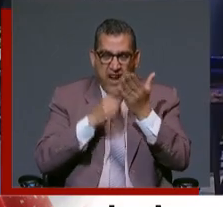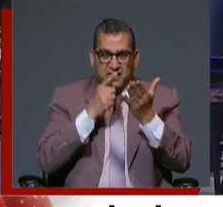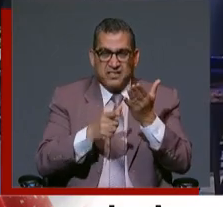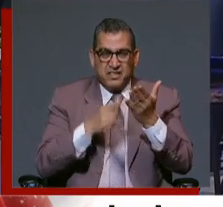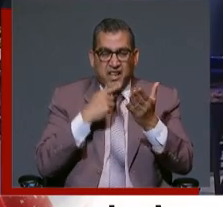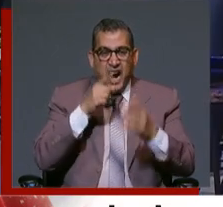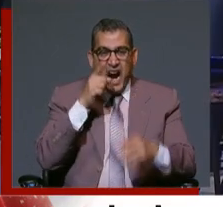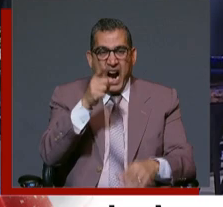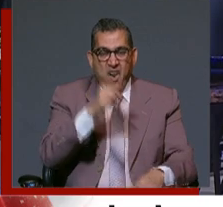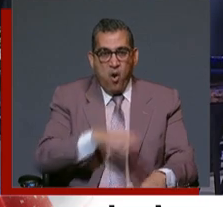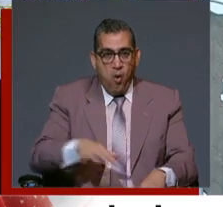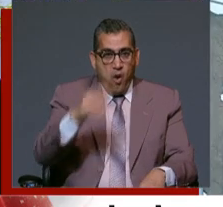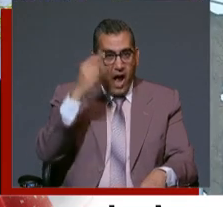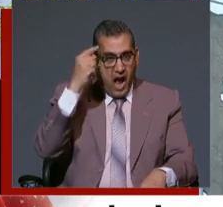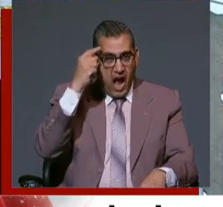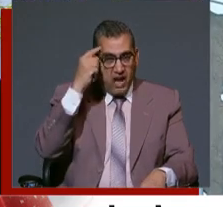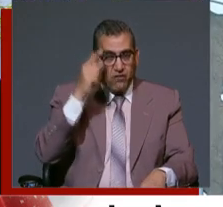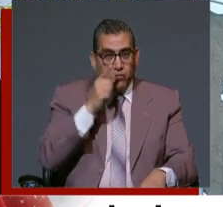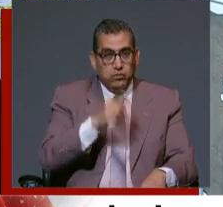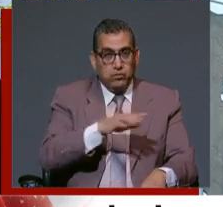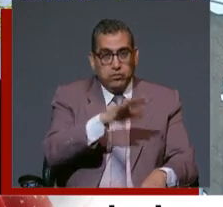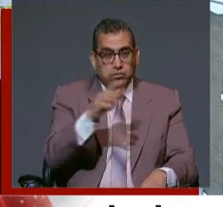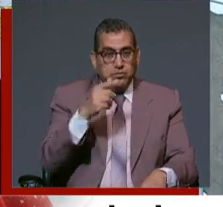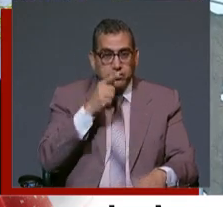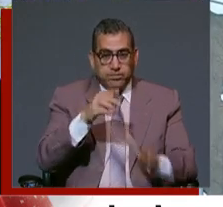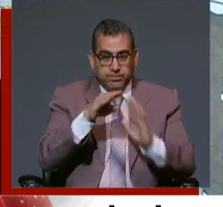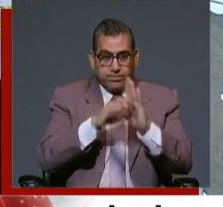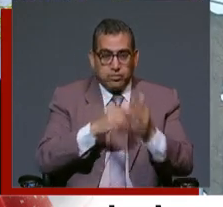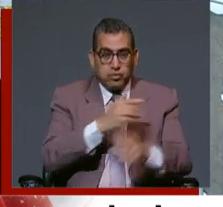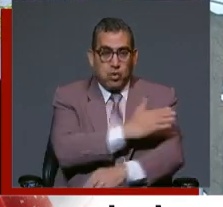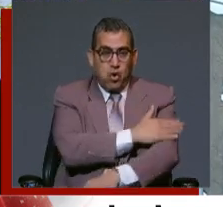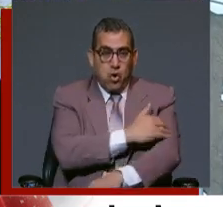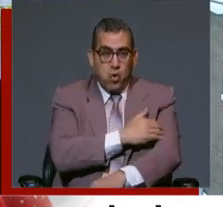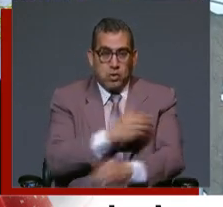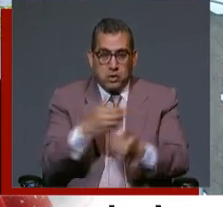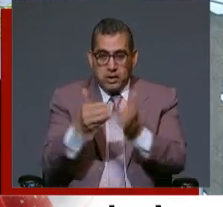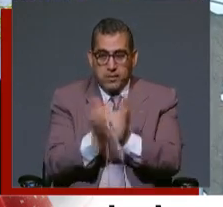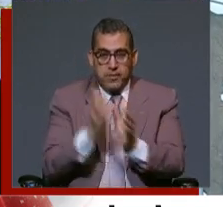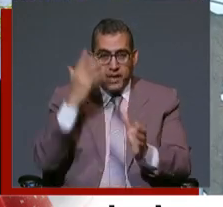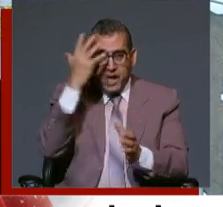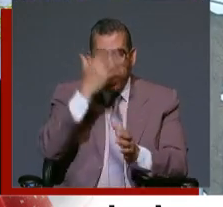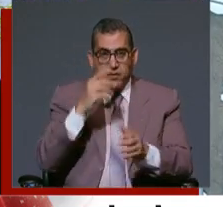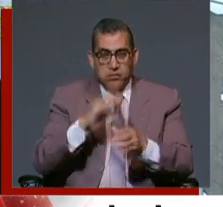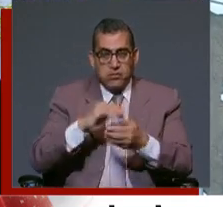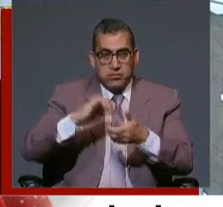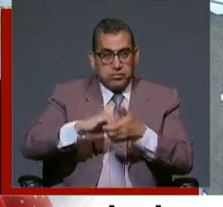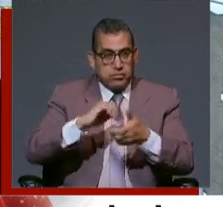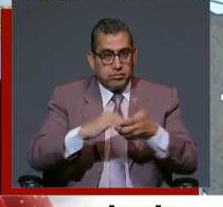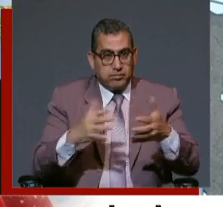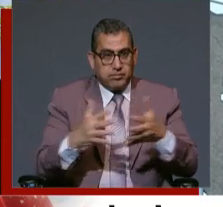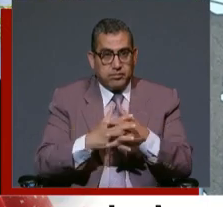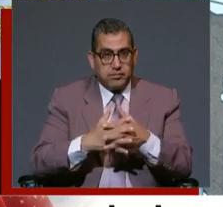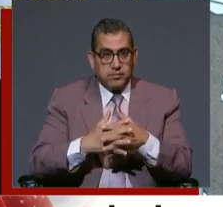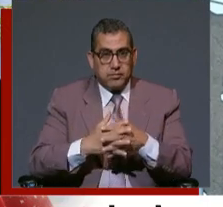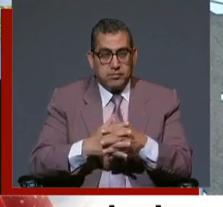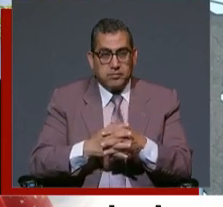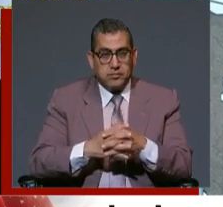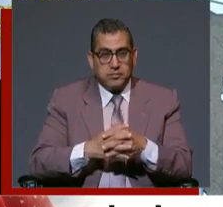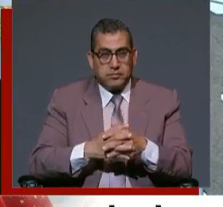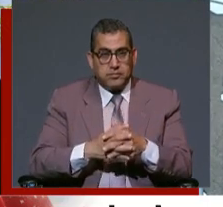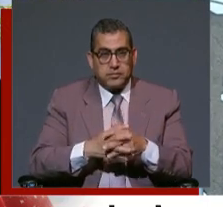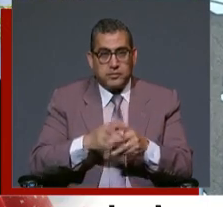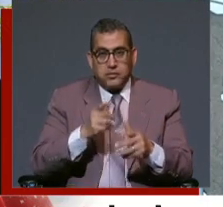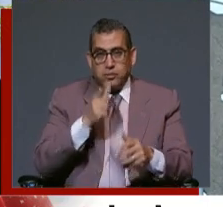أنتم تعرفون ما يقوله أعضاء النخبة الأفريقية في تواصل. يا